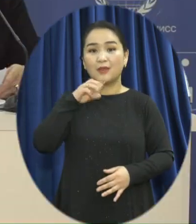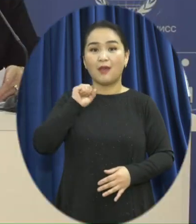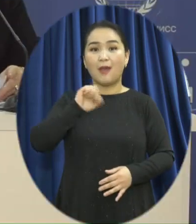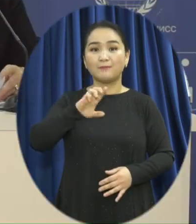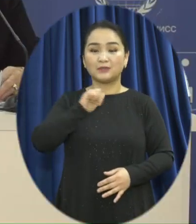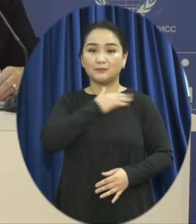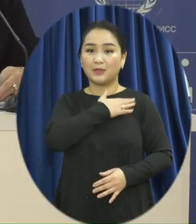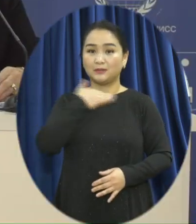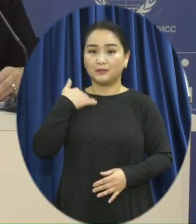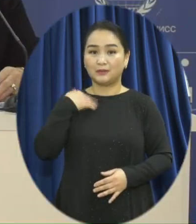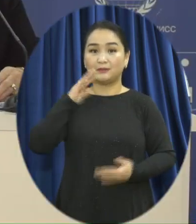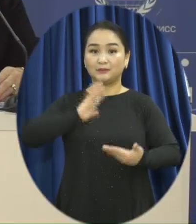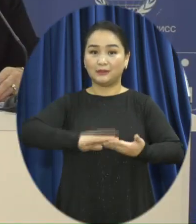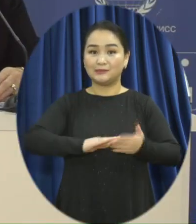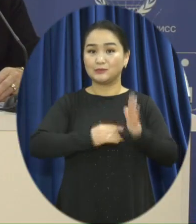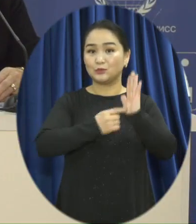танилцуулна.